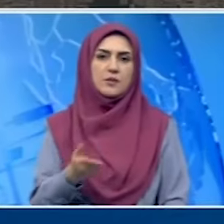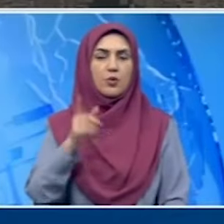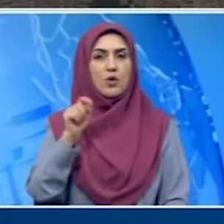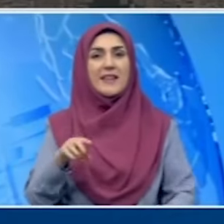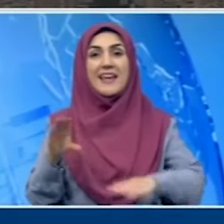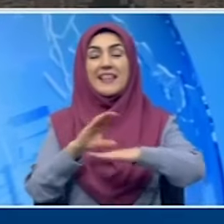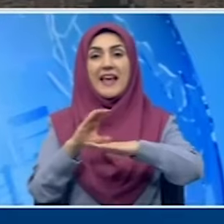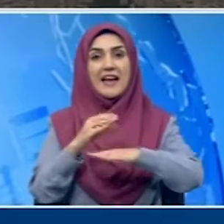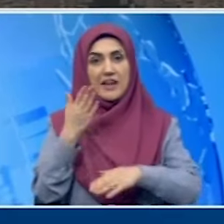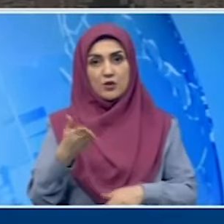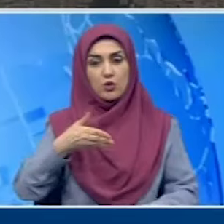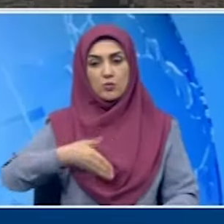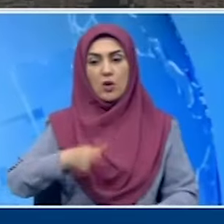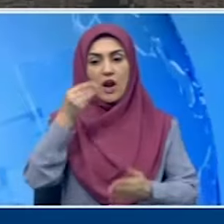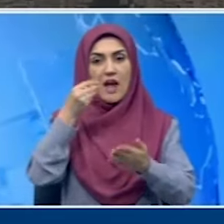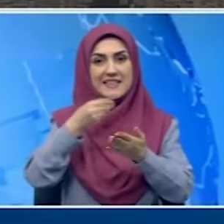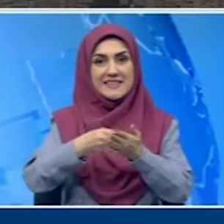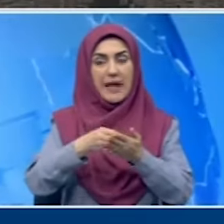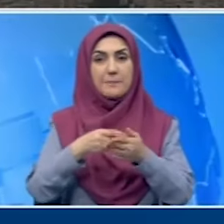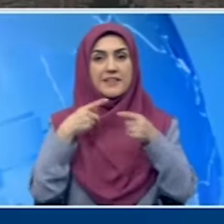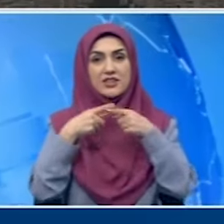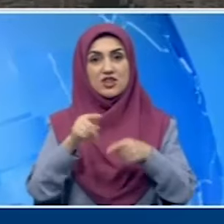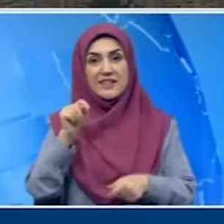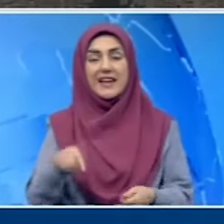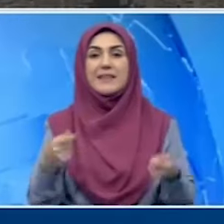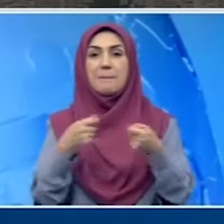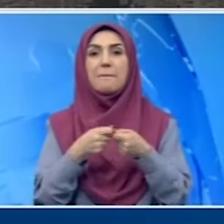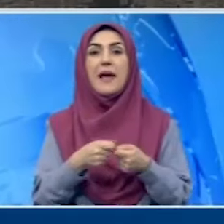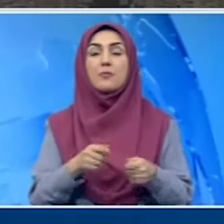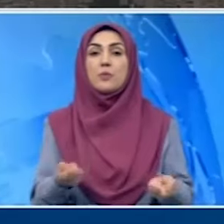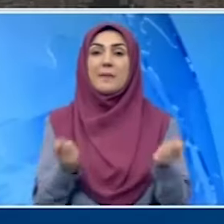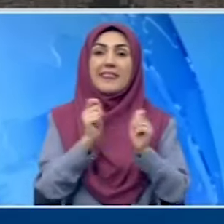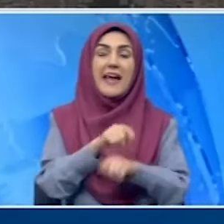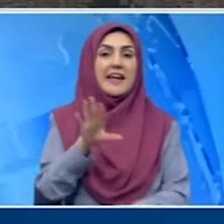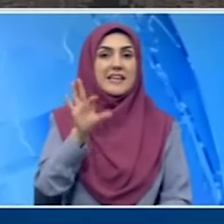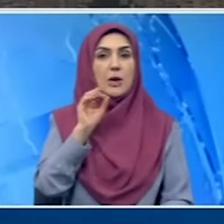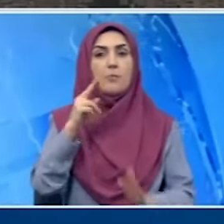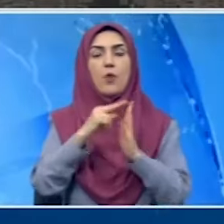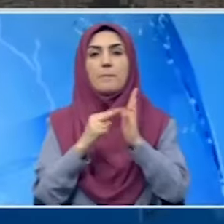نام افرادی مثل آقای سیفی است. محمد رضا فلاحی، خبرگزاری صدا و سیما.